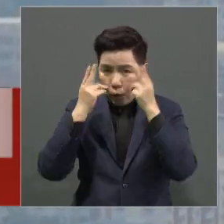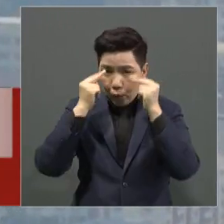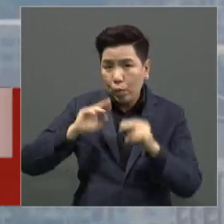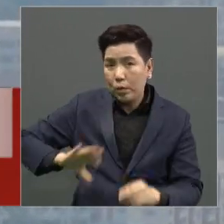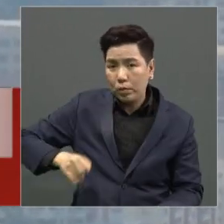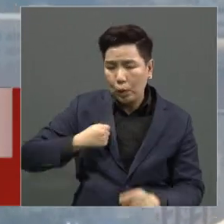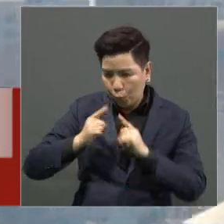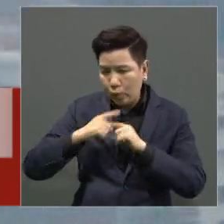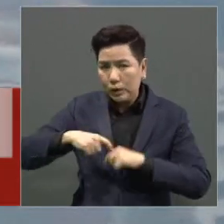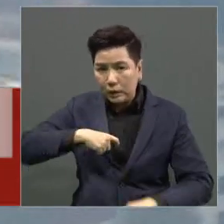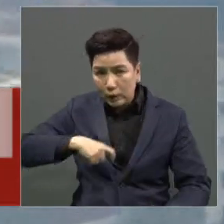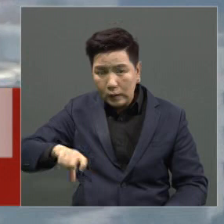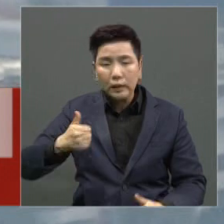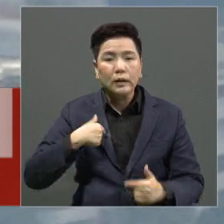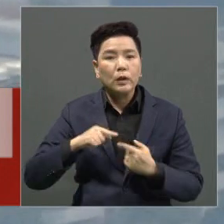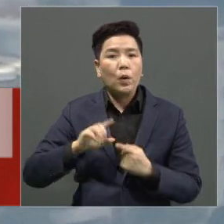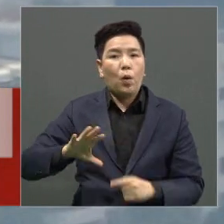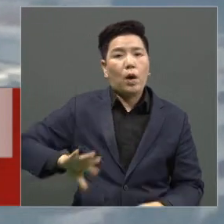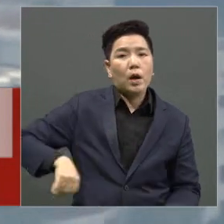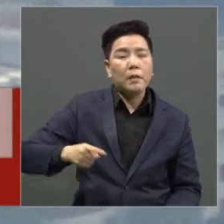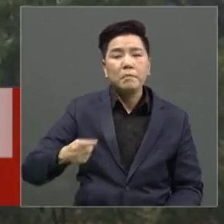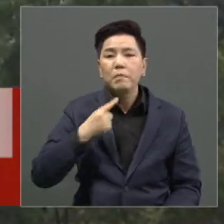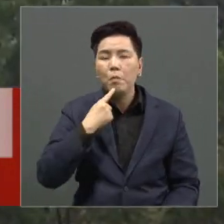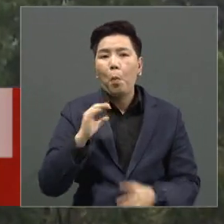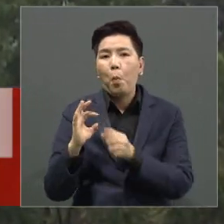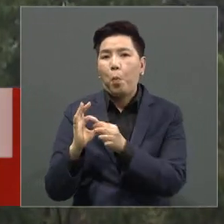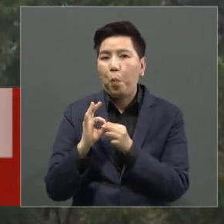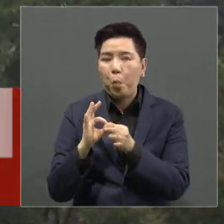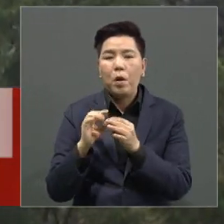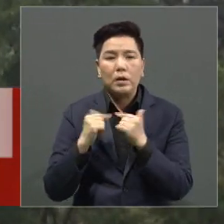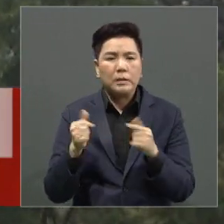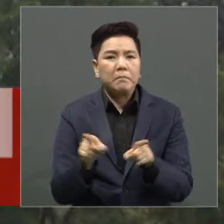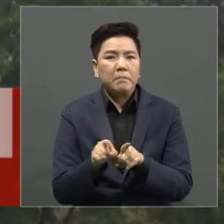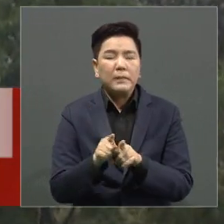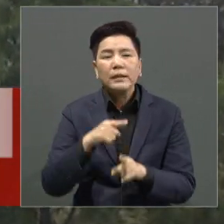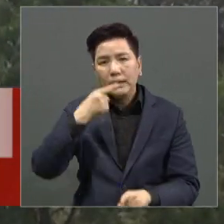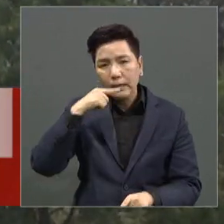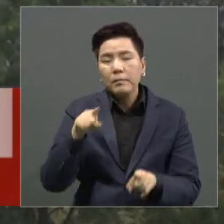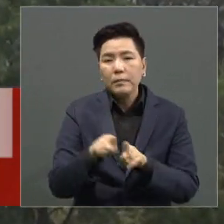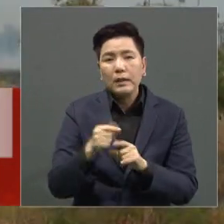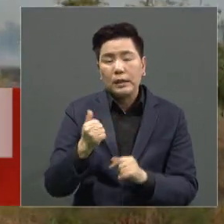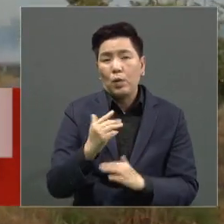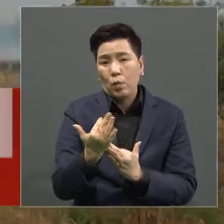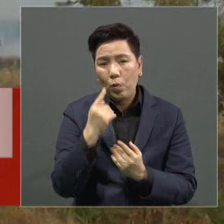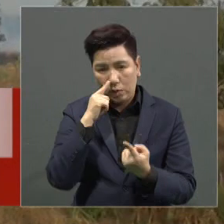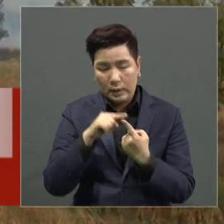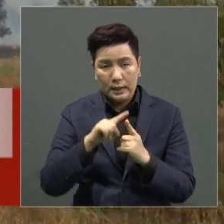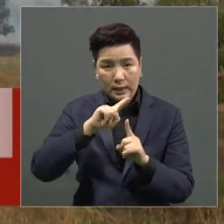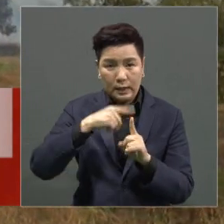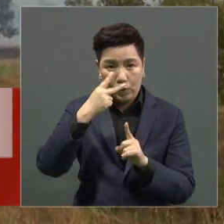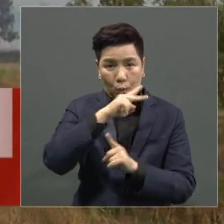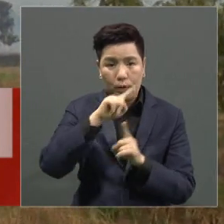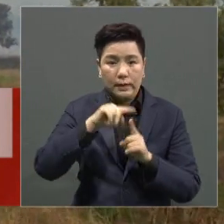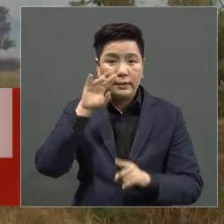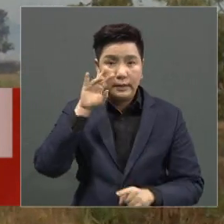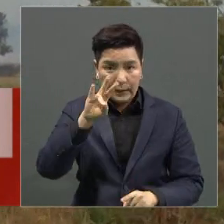กัมพูชาด้วยอซึ่งทางการกัมพูชาเนี่ยก็มีความเป็นห่วงเป็นใยเรื่องนี้เหมือนกับเราแล้วเดี๋ยวเนี่ยนะฮะวันที่ 7กุมภาพันธ์